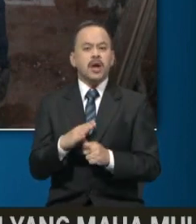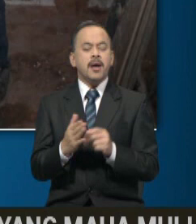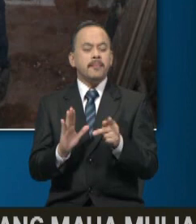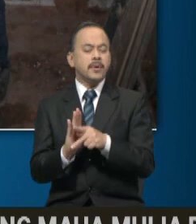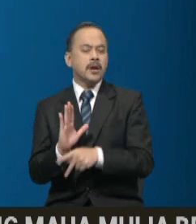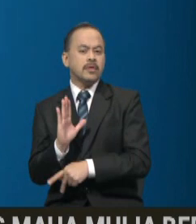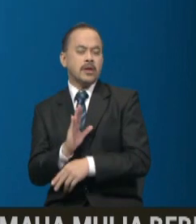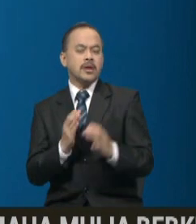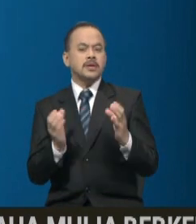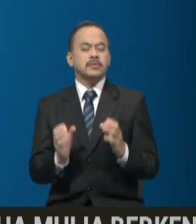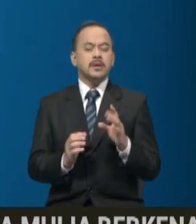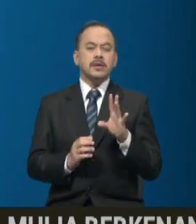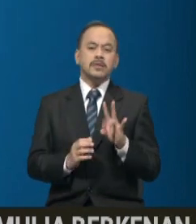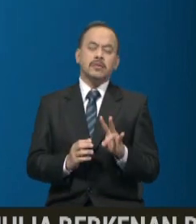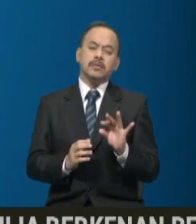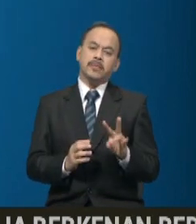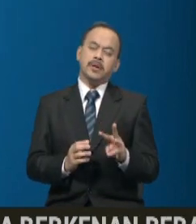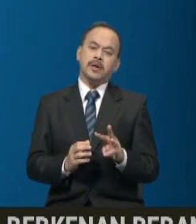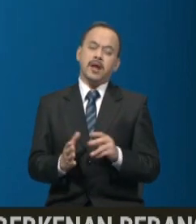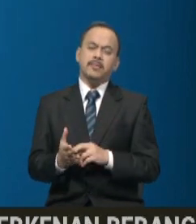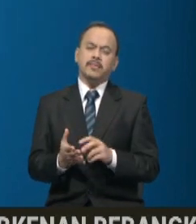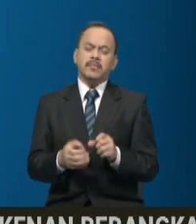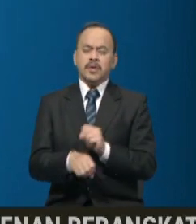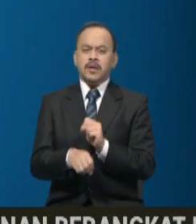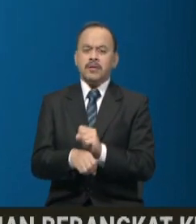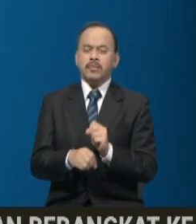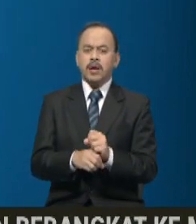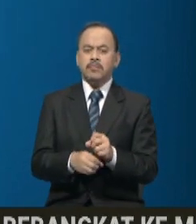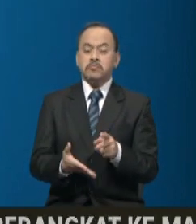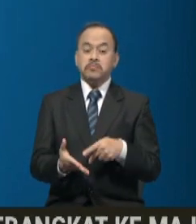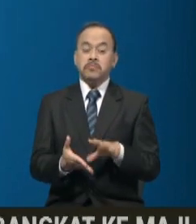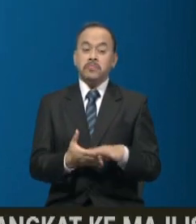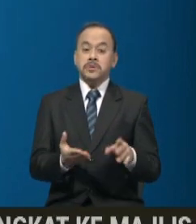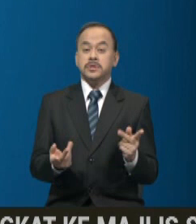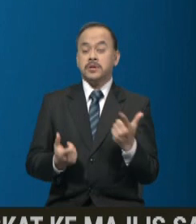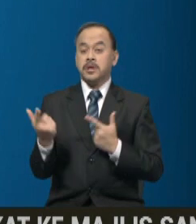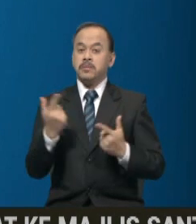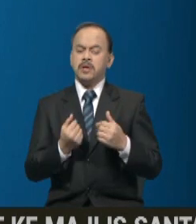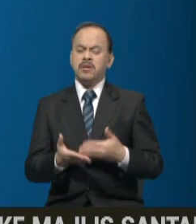Immigration 9-4 iaitu bekerja menggunakan pas lawatan dan